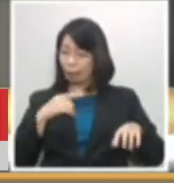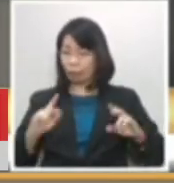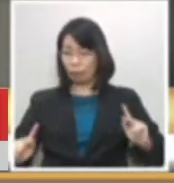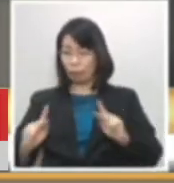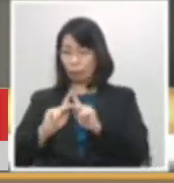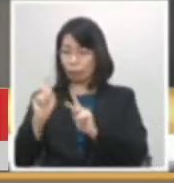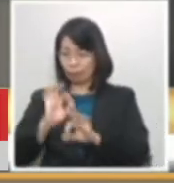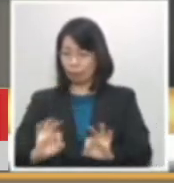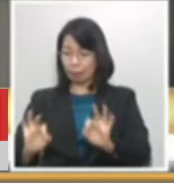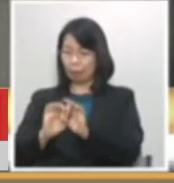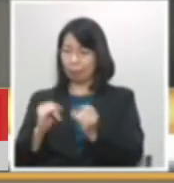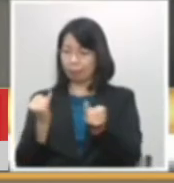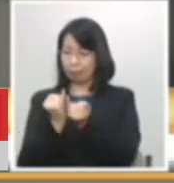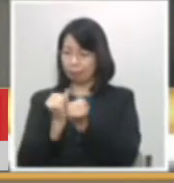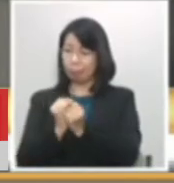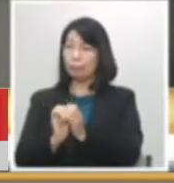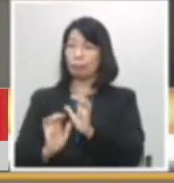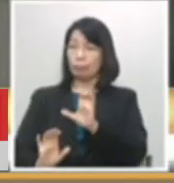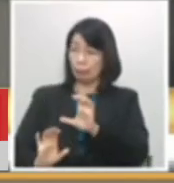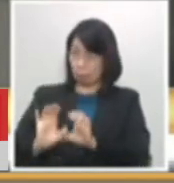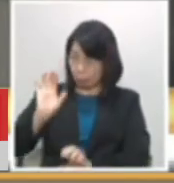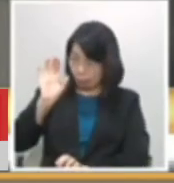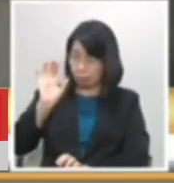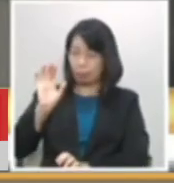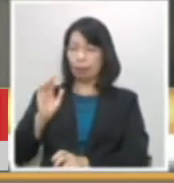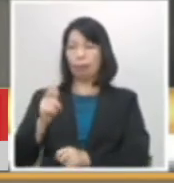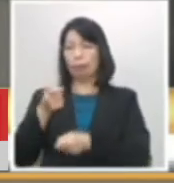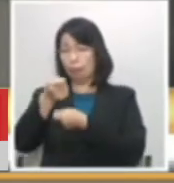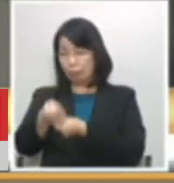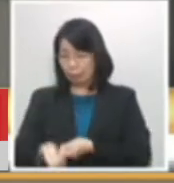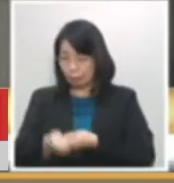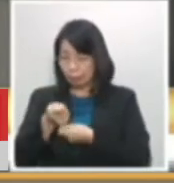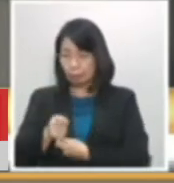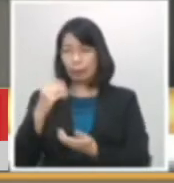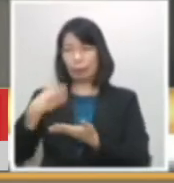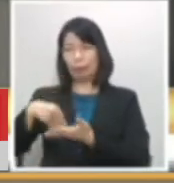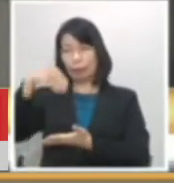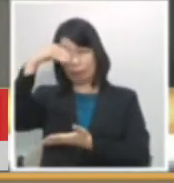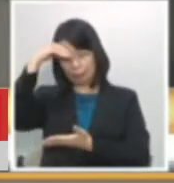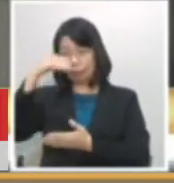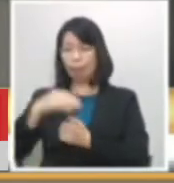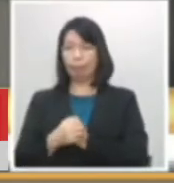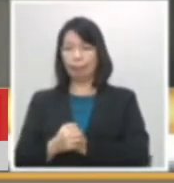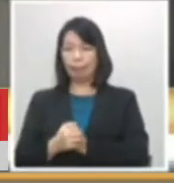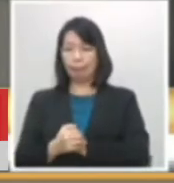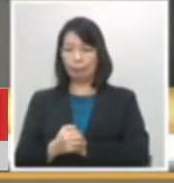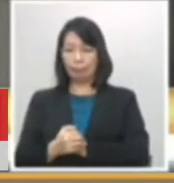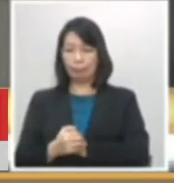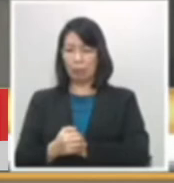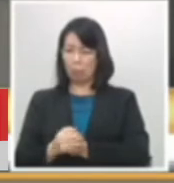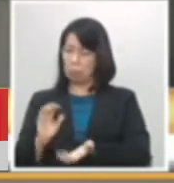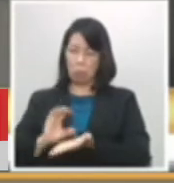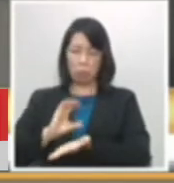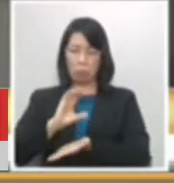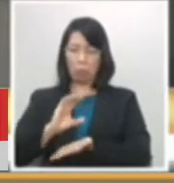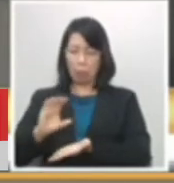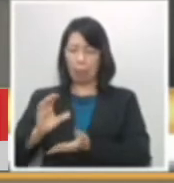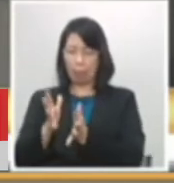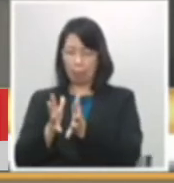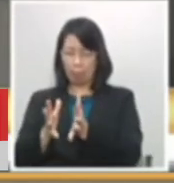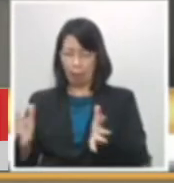หาไทยศึกษาธิการกระทรวงเกษตรเป็นหลักโดยดูแล้วงบมหาศาล 2-3 แสนล้